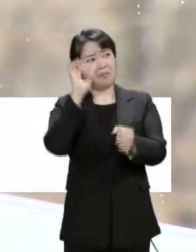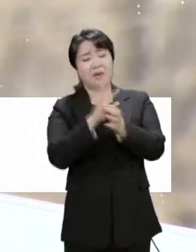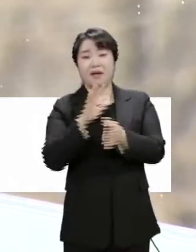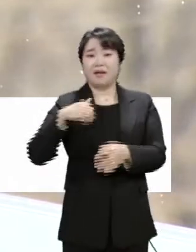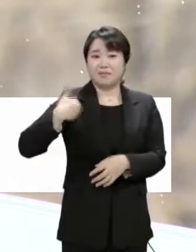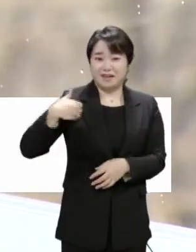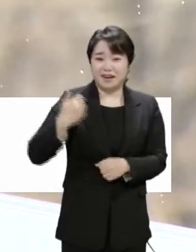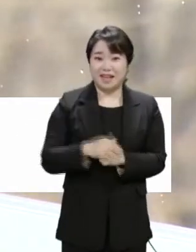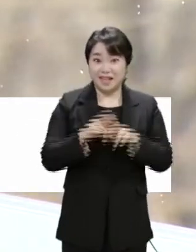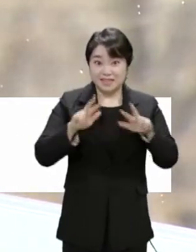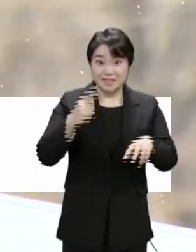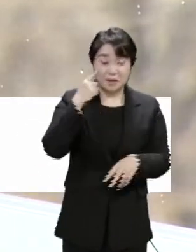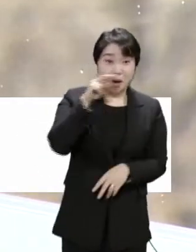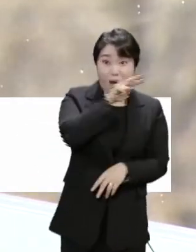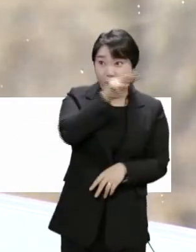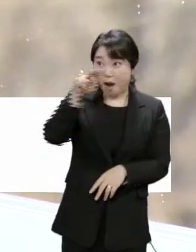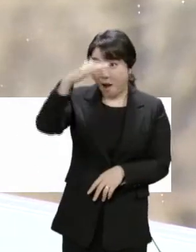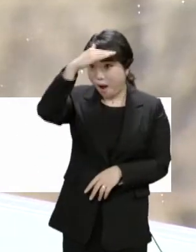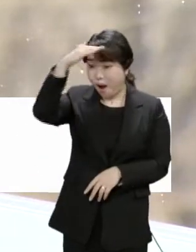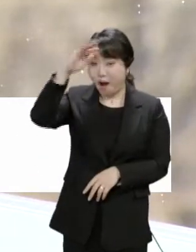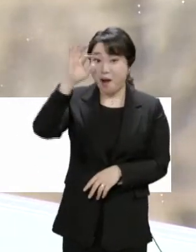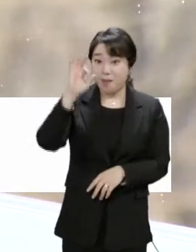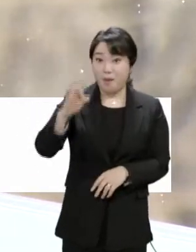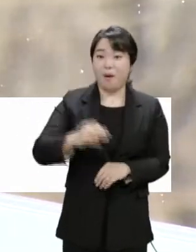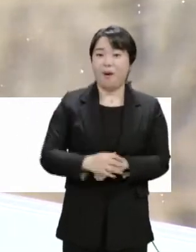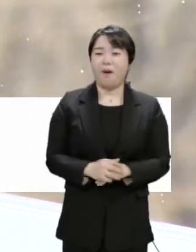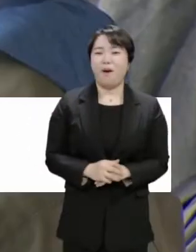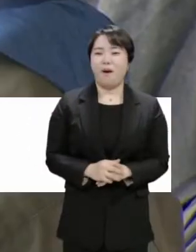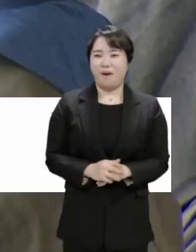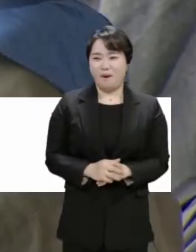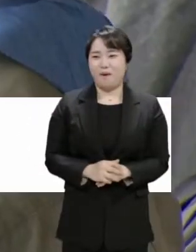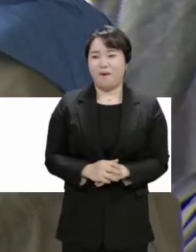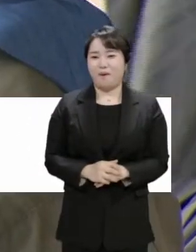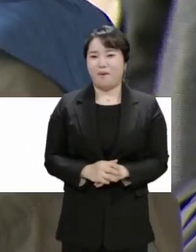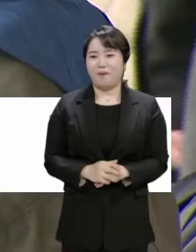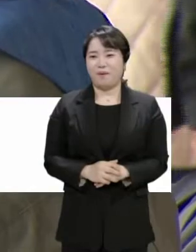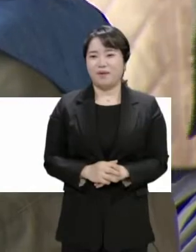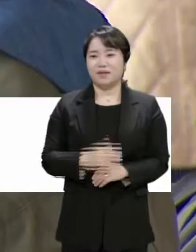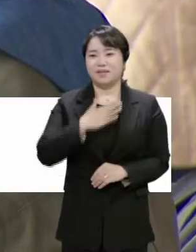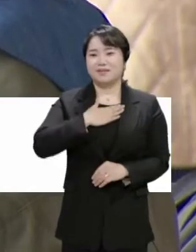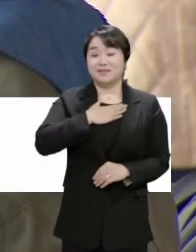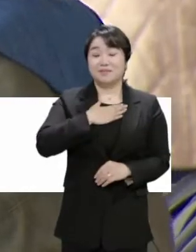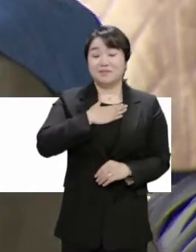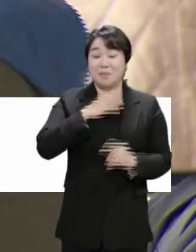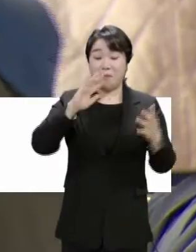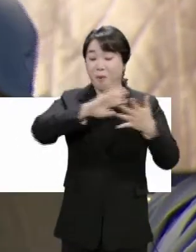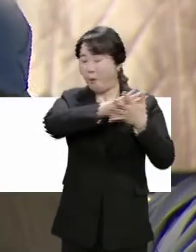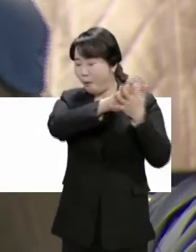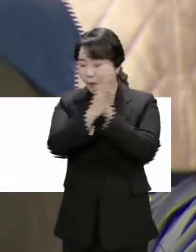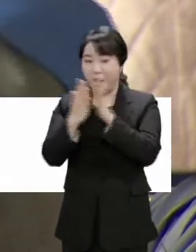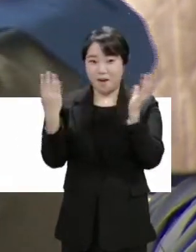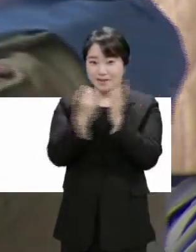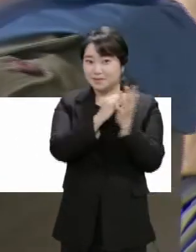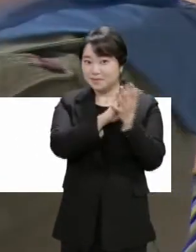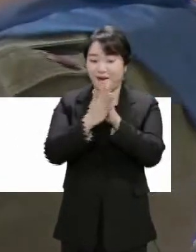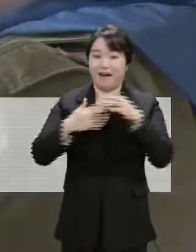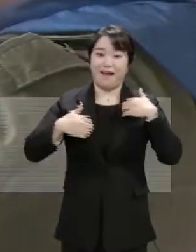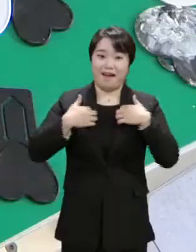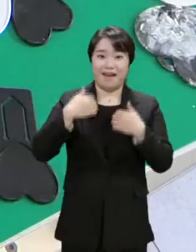못했었는데 이제 이런 게 있다는 것 자체가 되게 뭐랄까 천지개벽한 느낌? 네, 그런 느낌입니다.